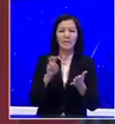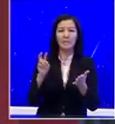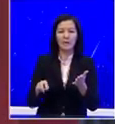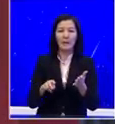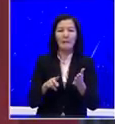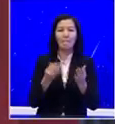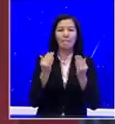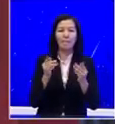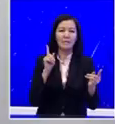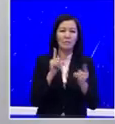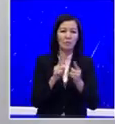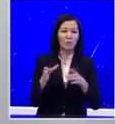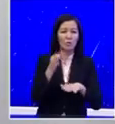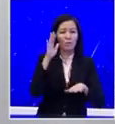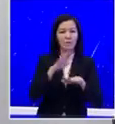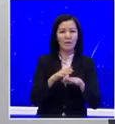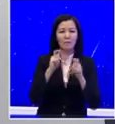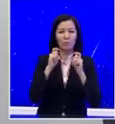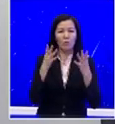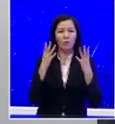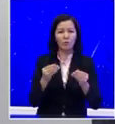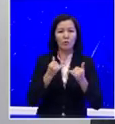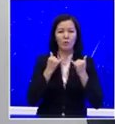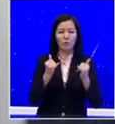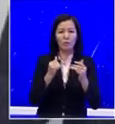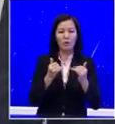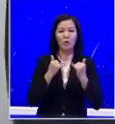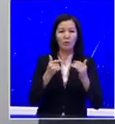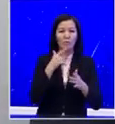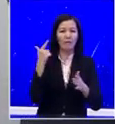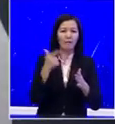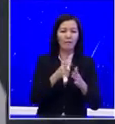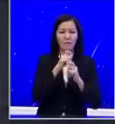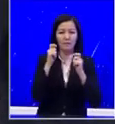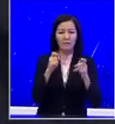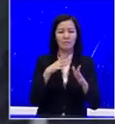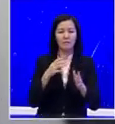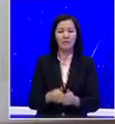зейнетте. Басқосуда Амандық Ғаббасұлы туған күн иесіне құрмет көрсетіп, құрмет грамотасын табыстады.